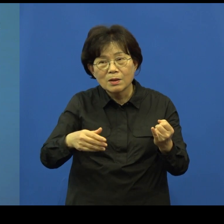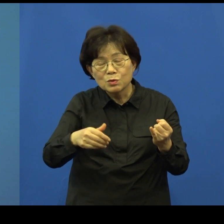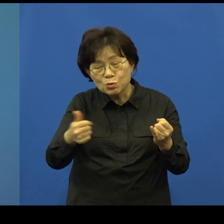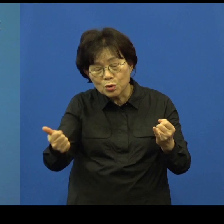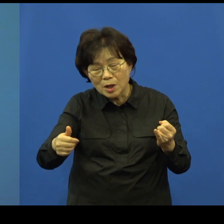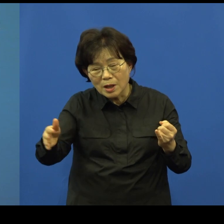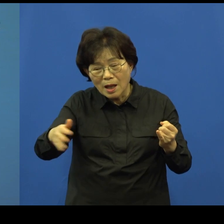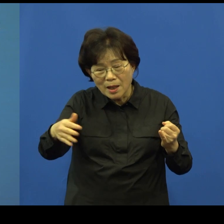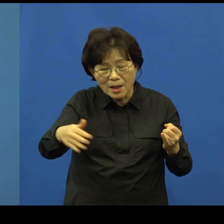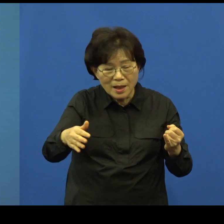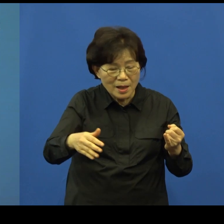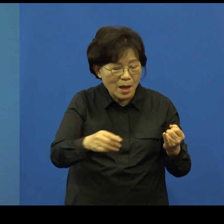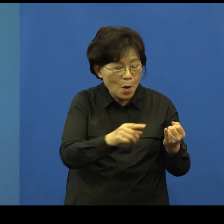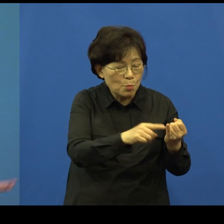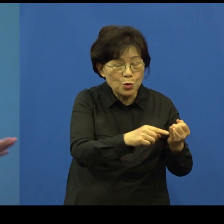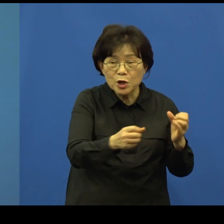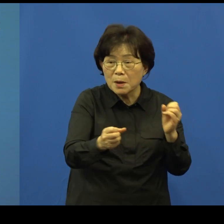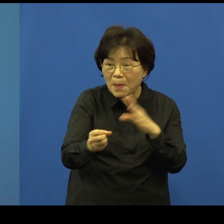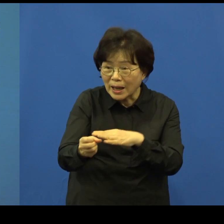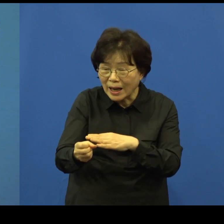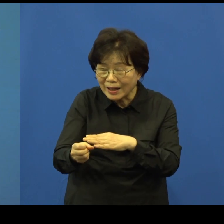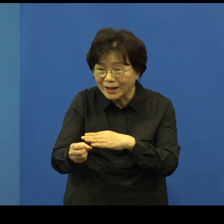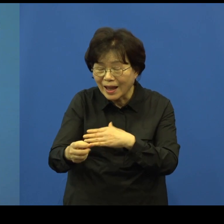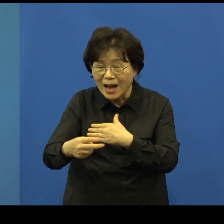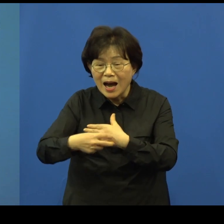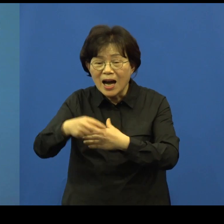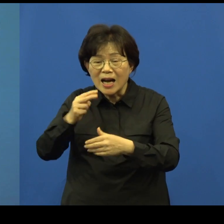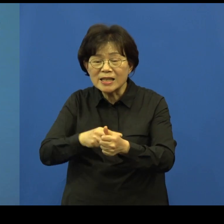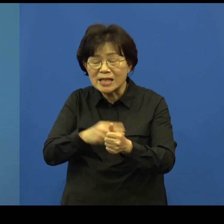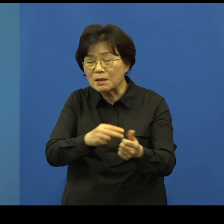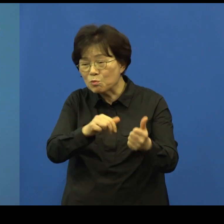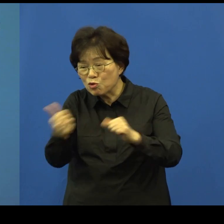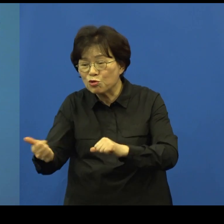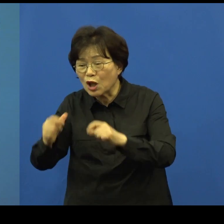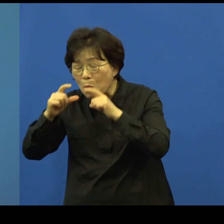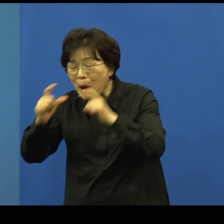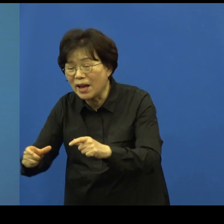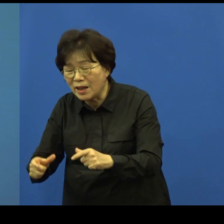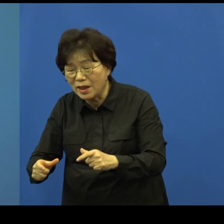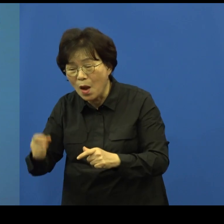그래요. 의사 선생님이 돌아가셨다고 하잖아요.